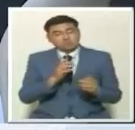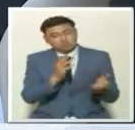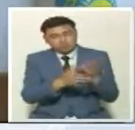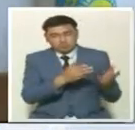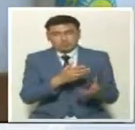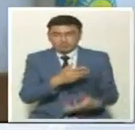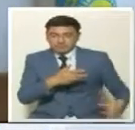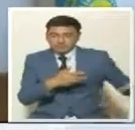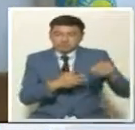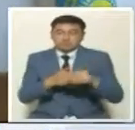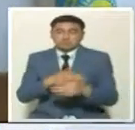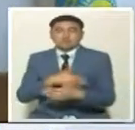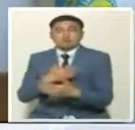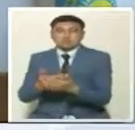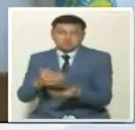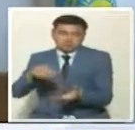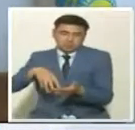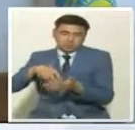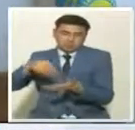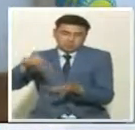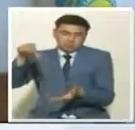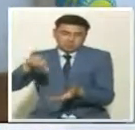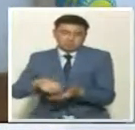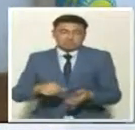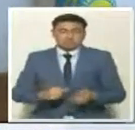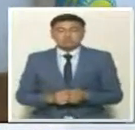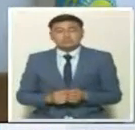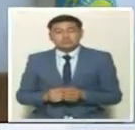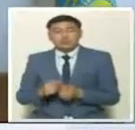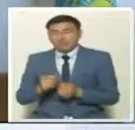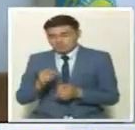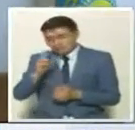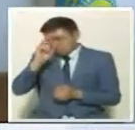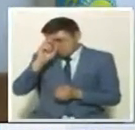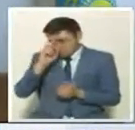шақырды. Халықпен міндетті түрде ақылдасуымыз керек. Алдымыздағы референдум